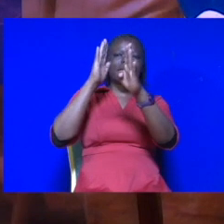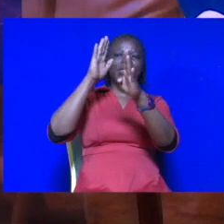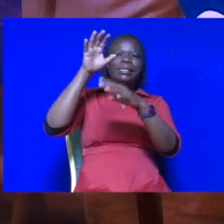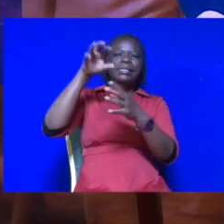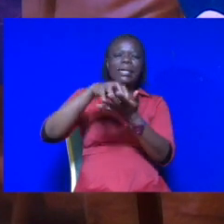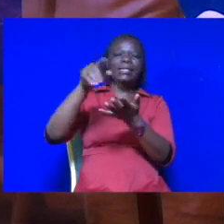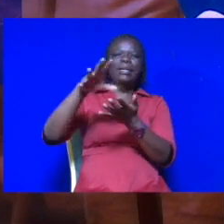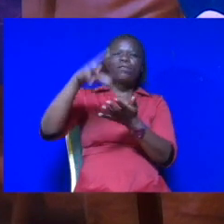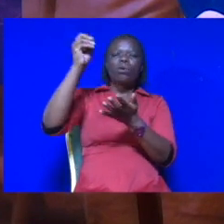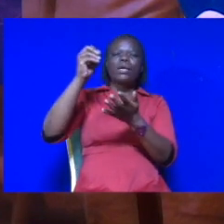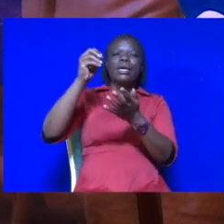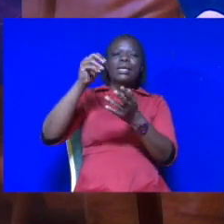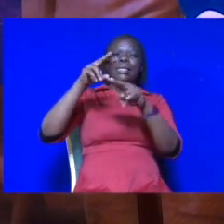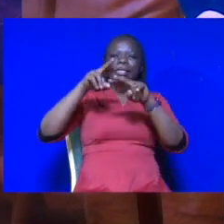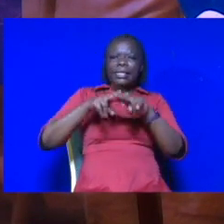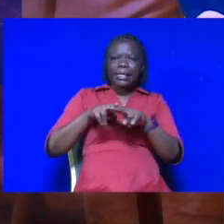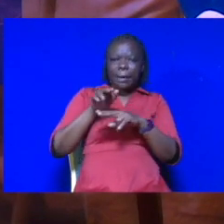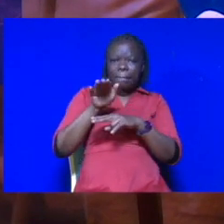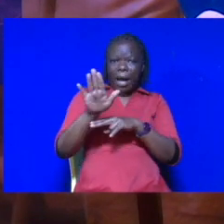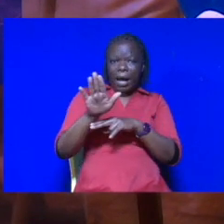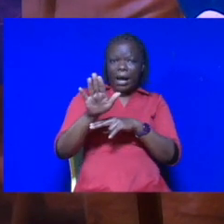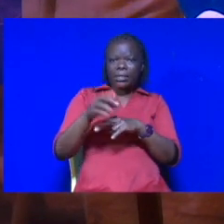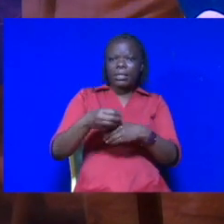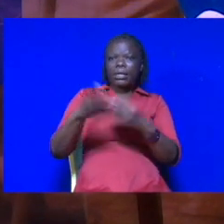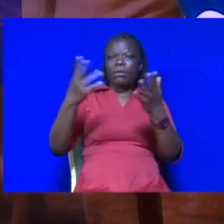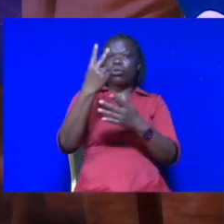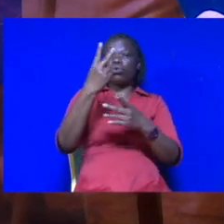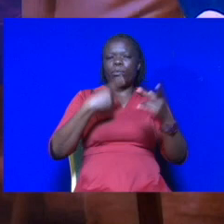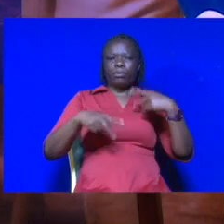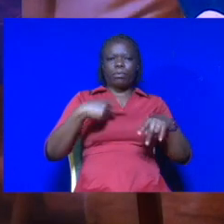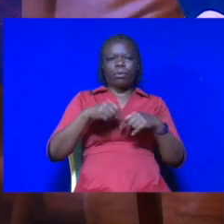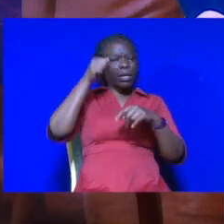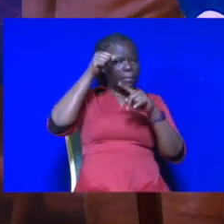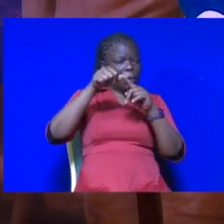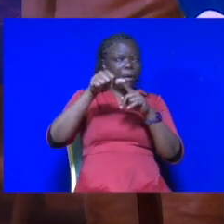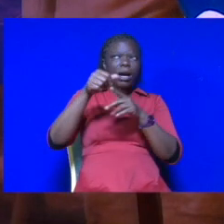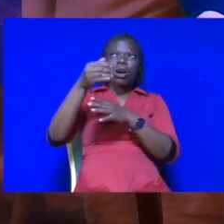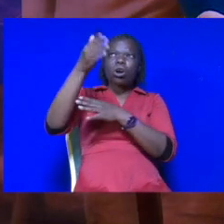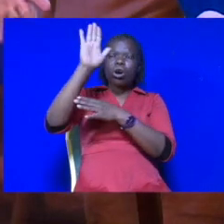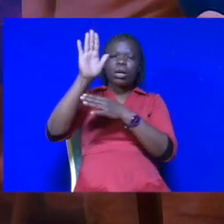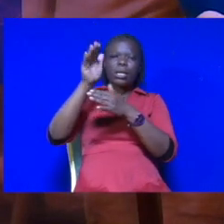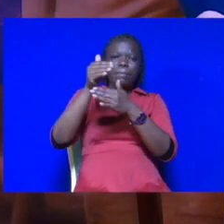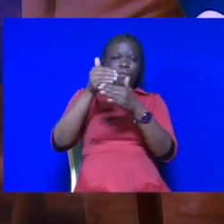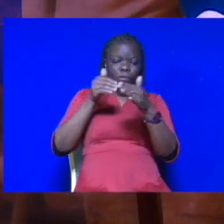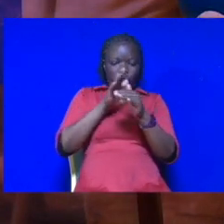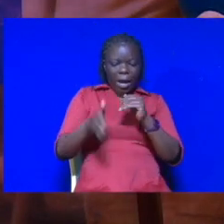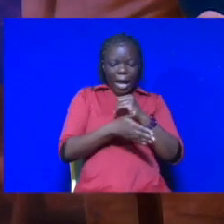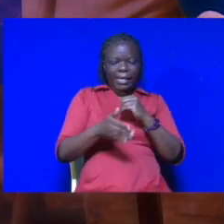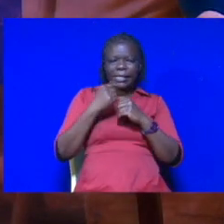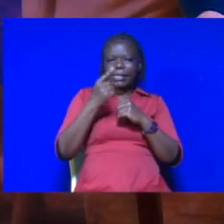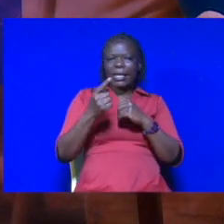ile siti ina wamepewa watu wawili. Kumbuka usiku Mungu amemwonyesha asubuhi